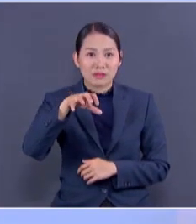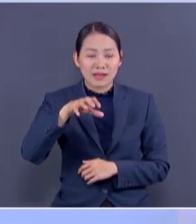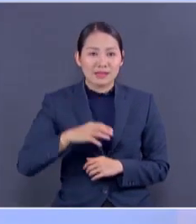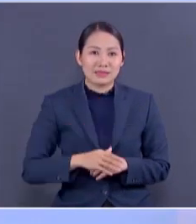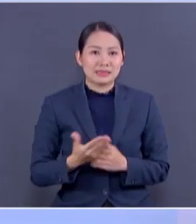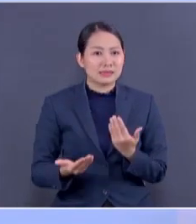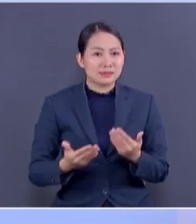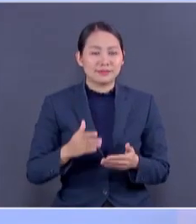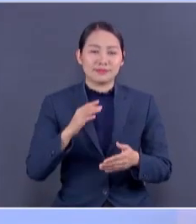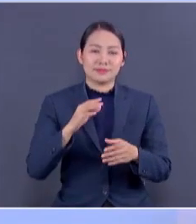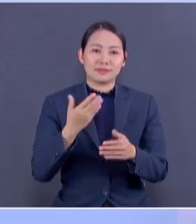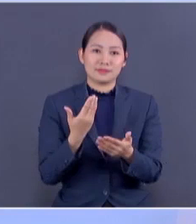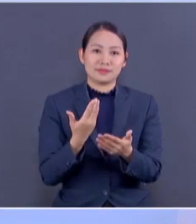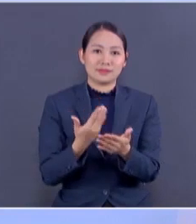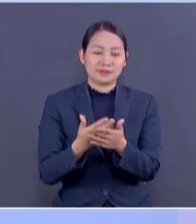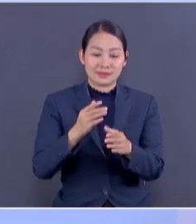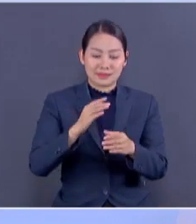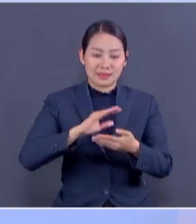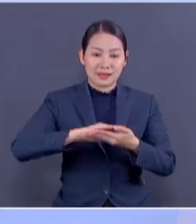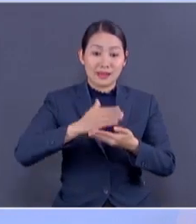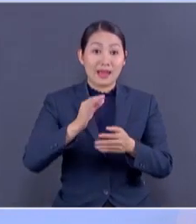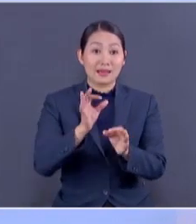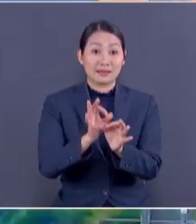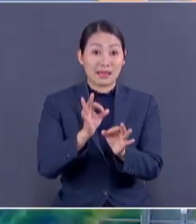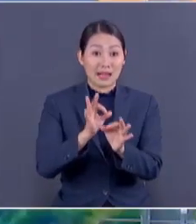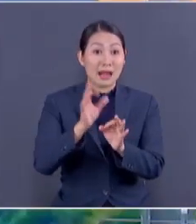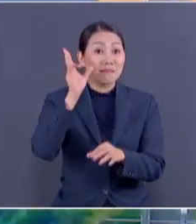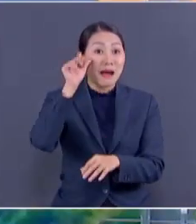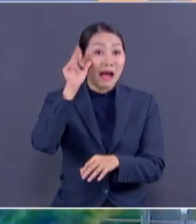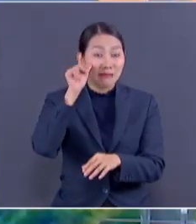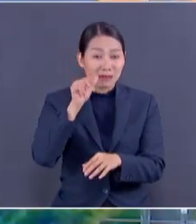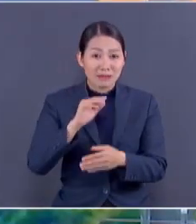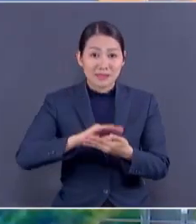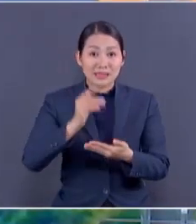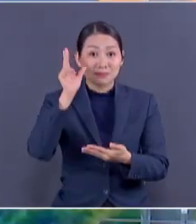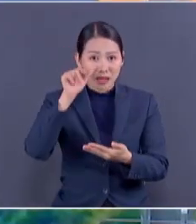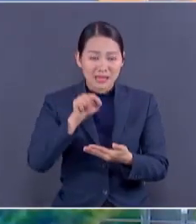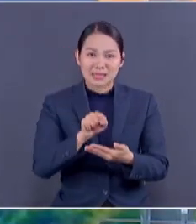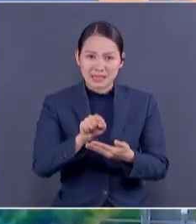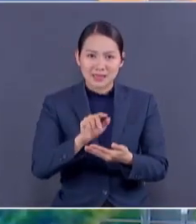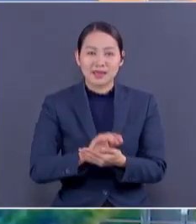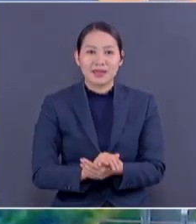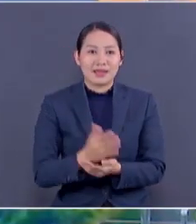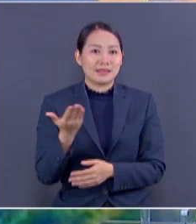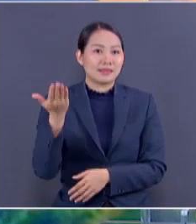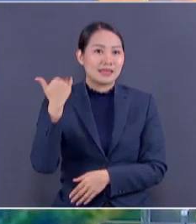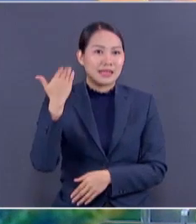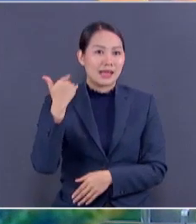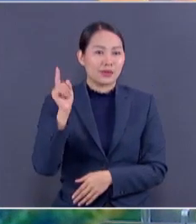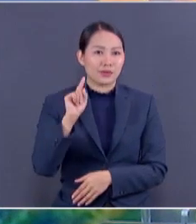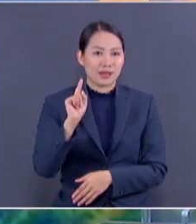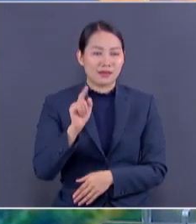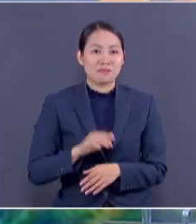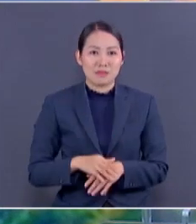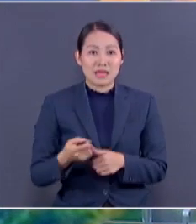ญชีม้านะครับขบวนการแก๊ง call center ที่หลอกภรรยาของผู้ต้องหาฆ่ายกครัว3ศพที่จังหวัดสมุทรปราการสูญเงิน